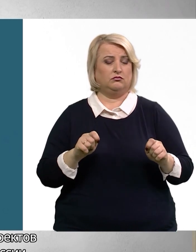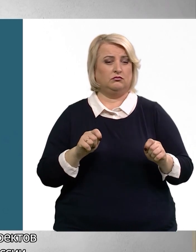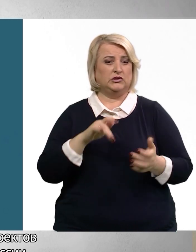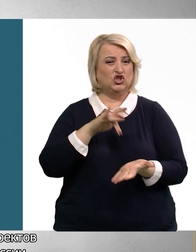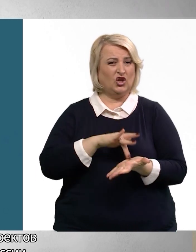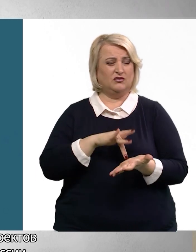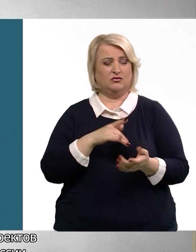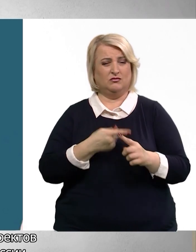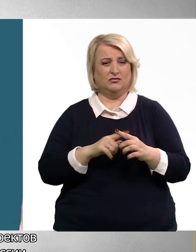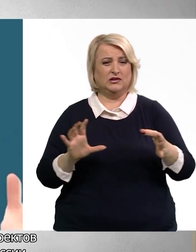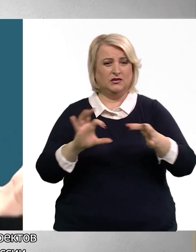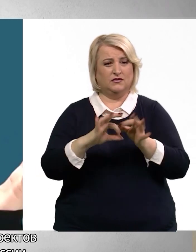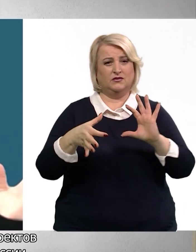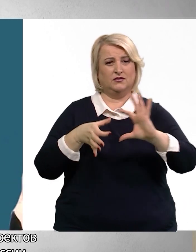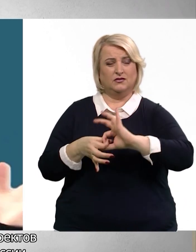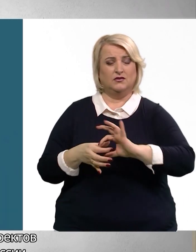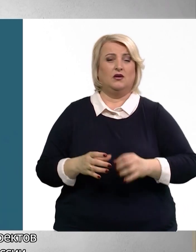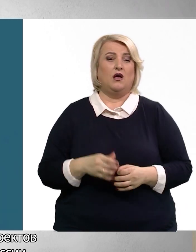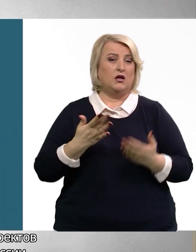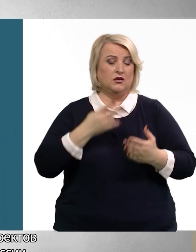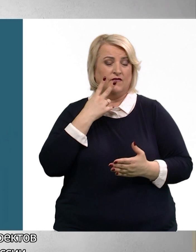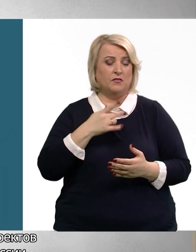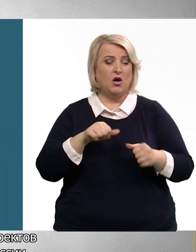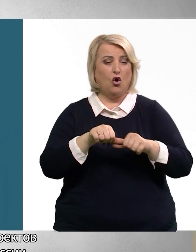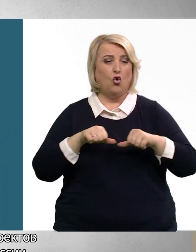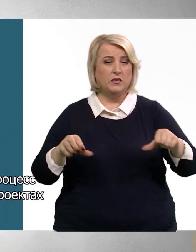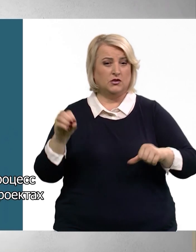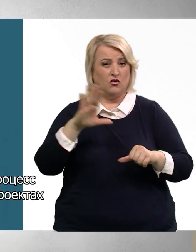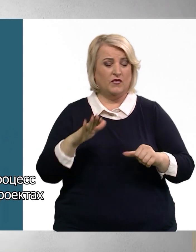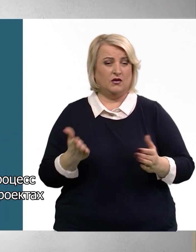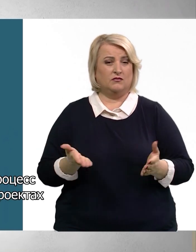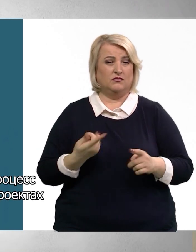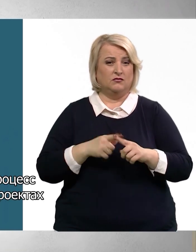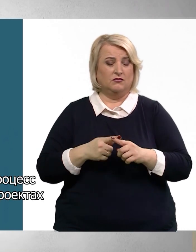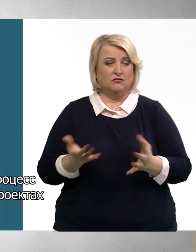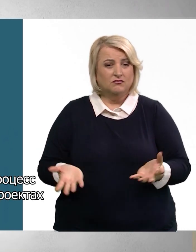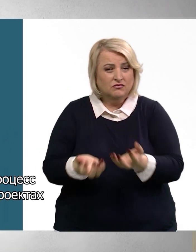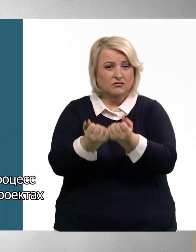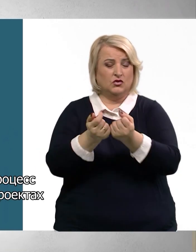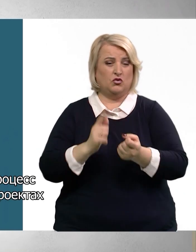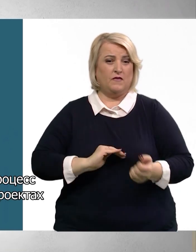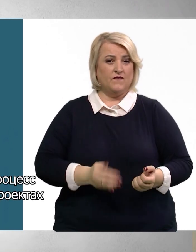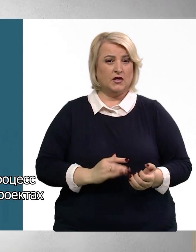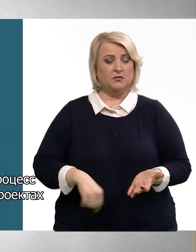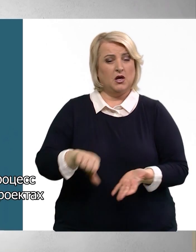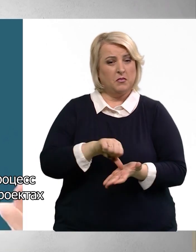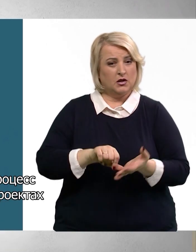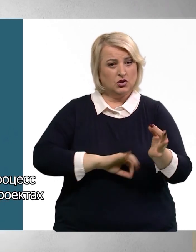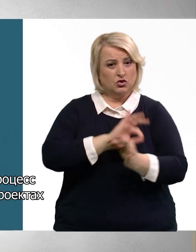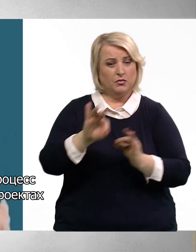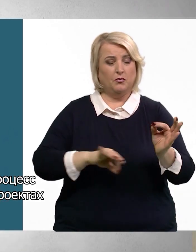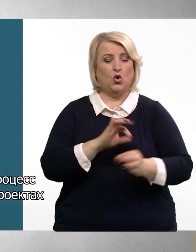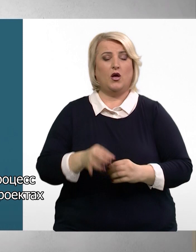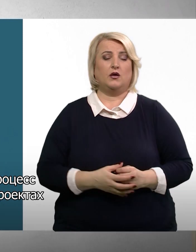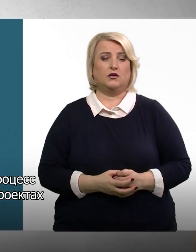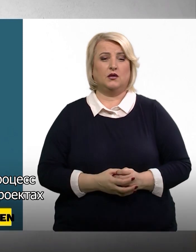sinergiile și sunt multe proiecte acum, dacă vedeți, la nivel de Comisie Europeană, unde se încurajează ca firmele să participe